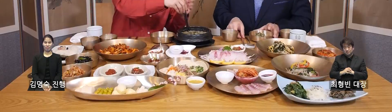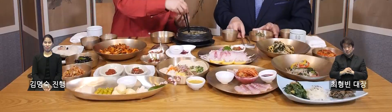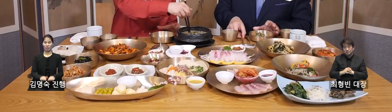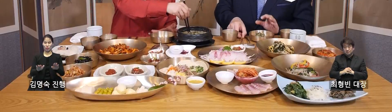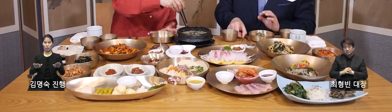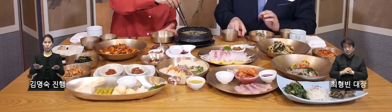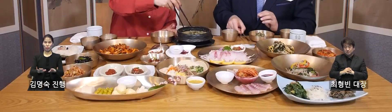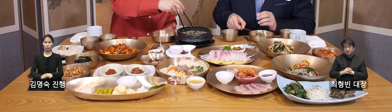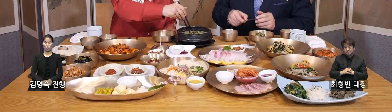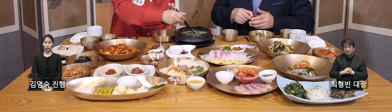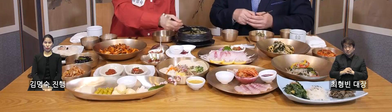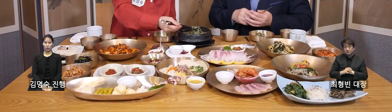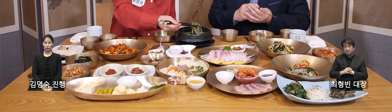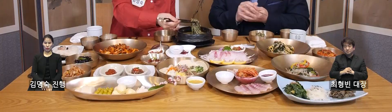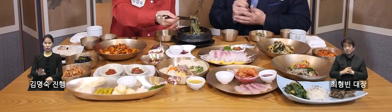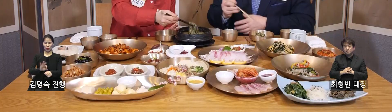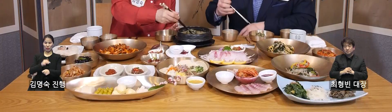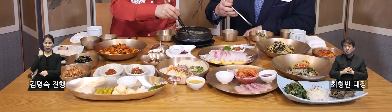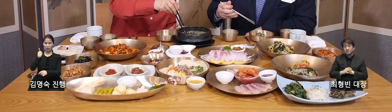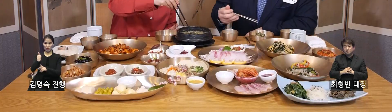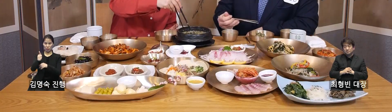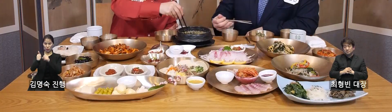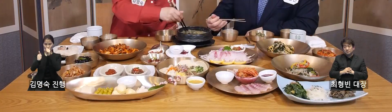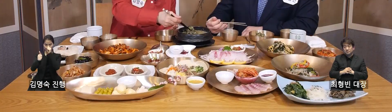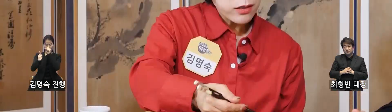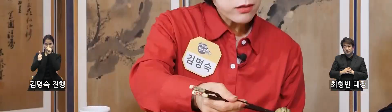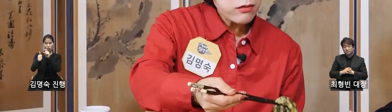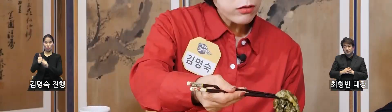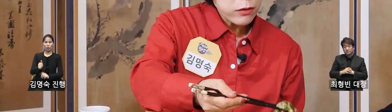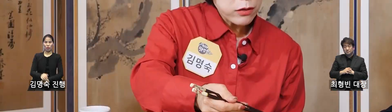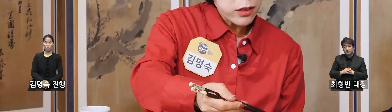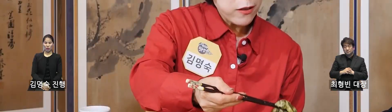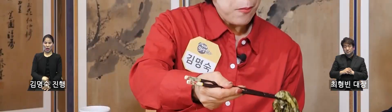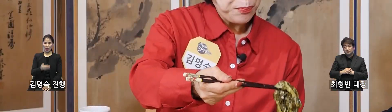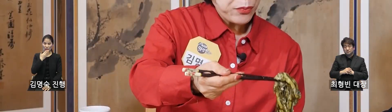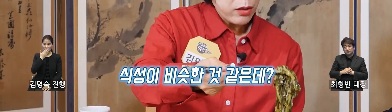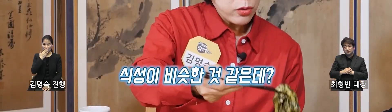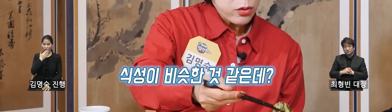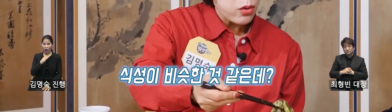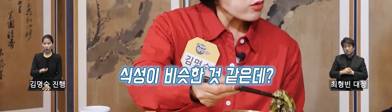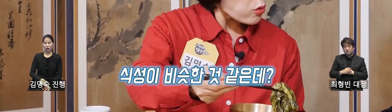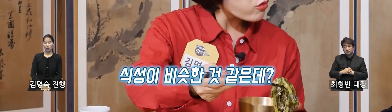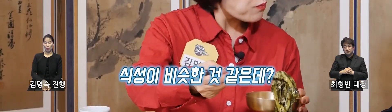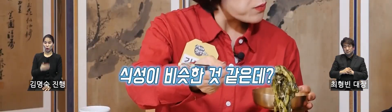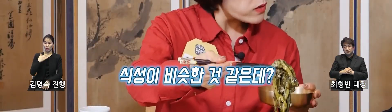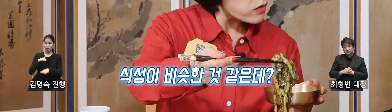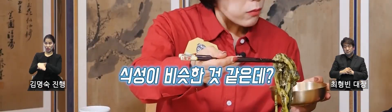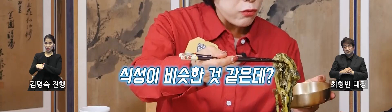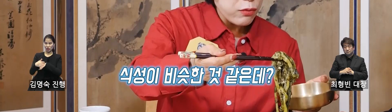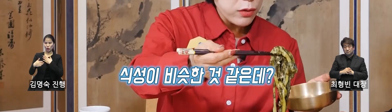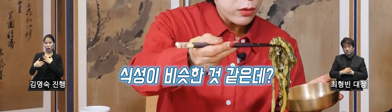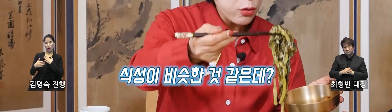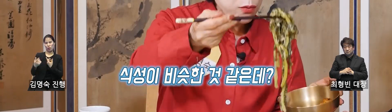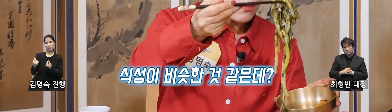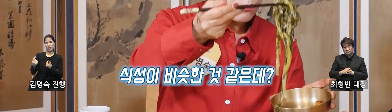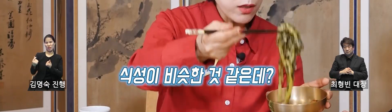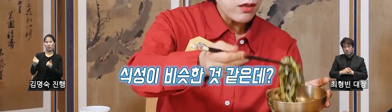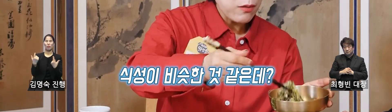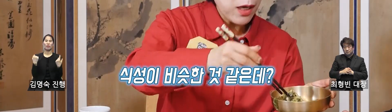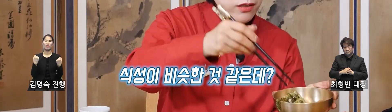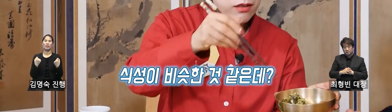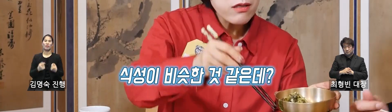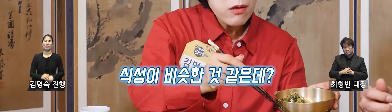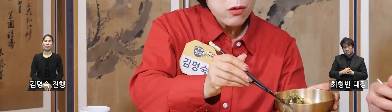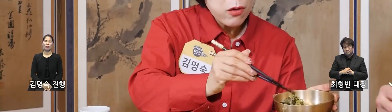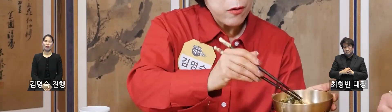오늘 재정비 이렇게 좋아 하시는건 아 이게 10쌍 에 저런 조금 비슷한 부분이 생각